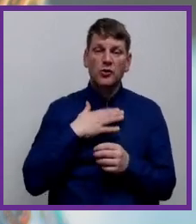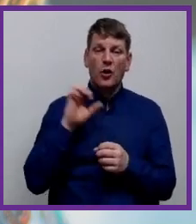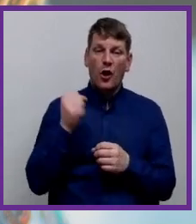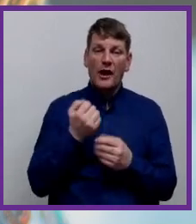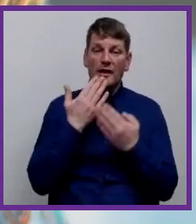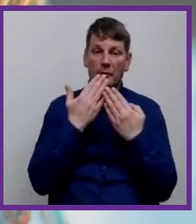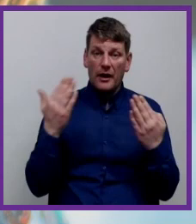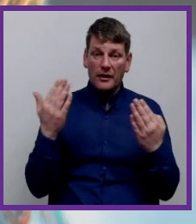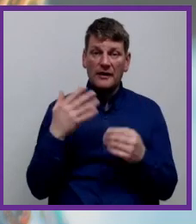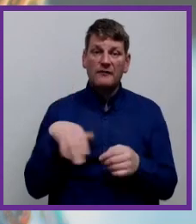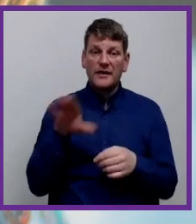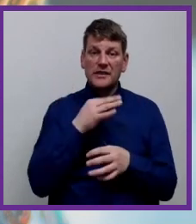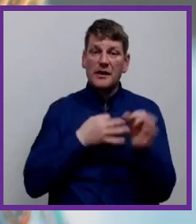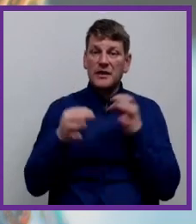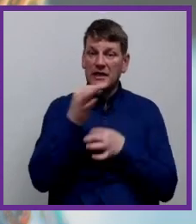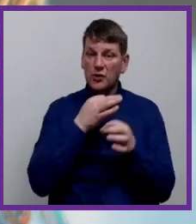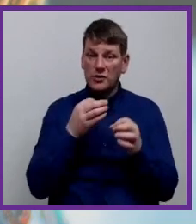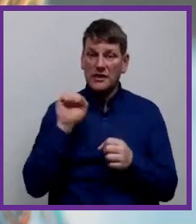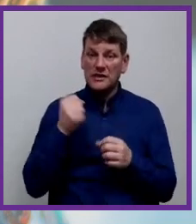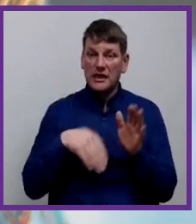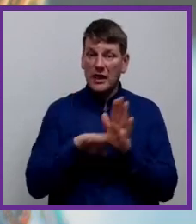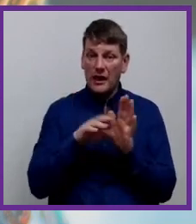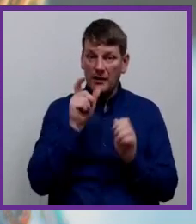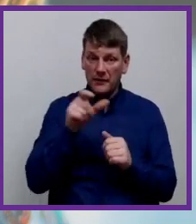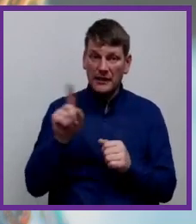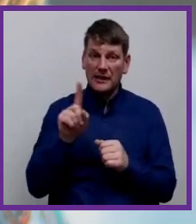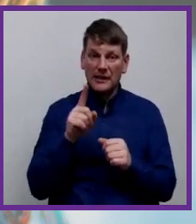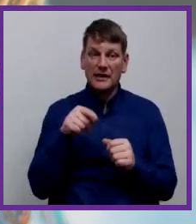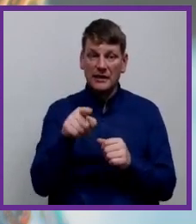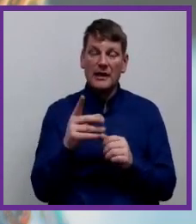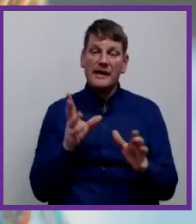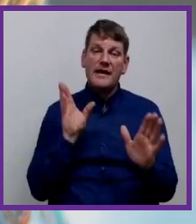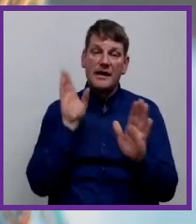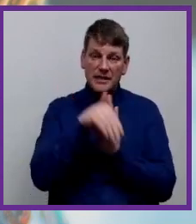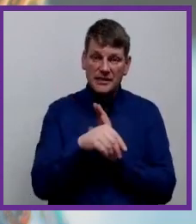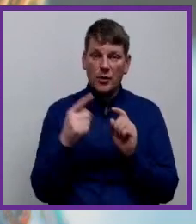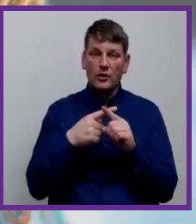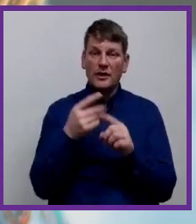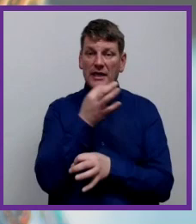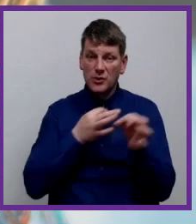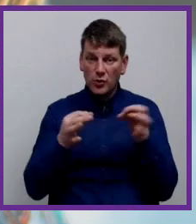paldies visiem diskusijas dalībniekiem, ka piekritāt iesaistīties un diskutēt,